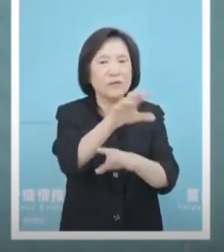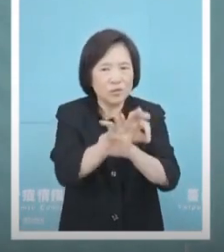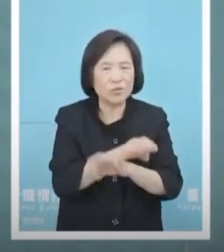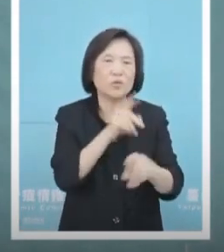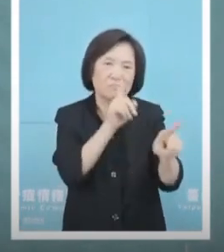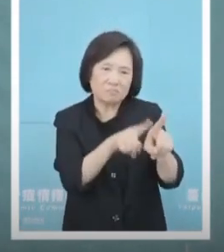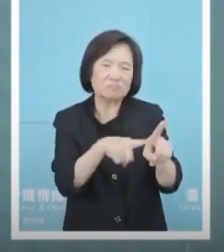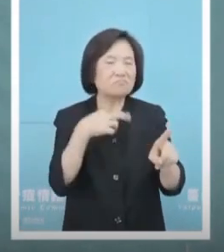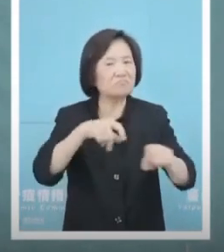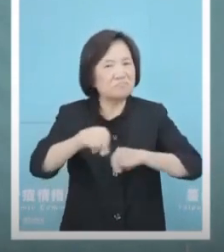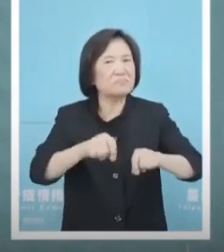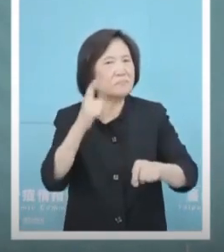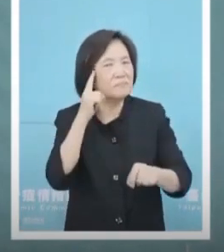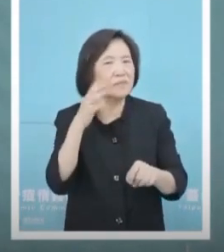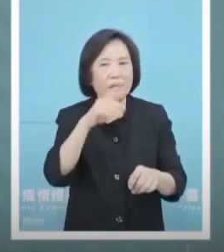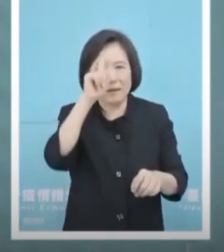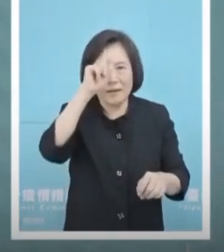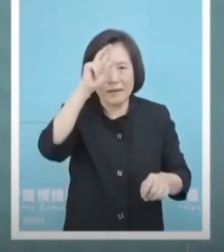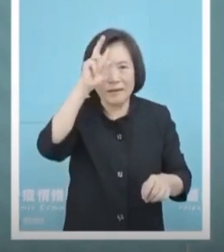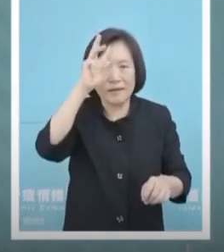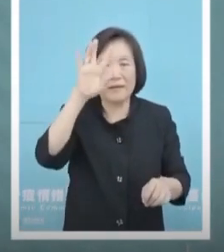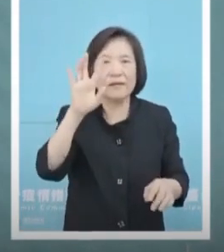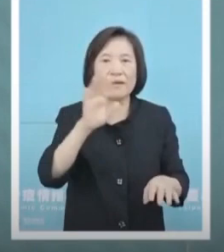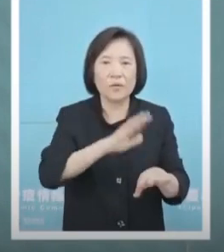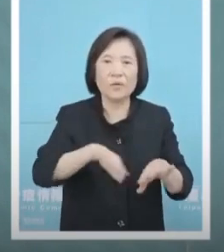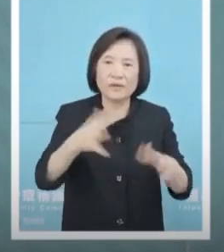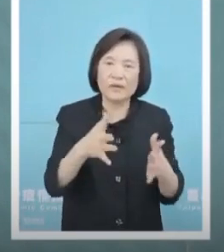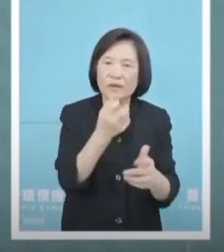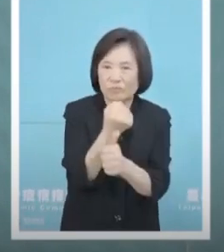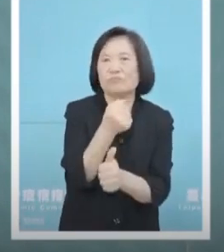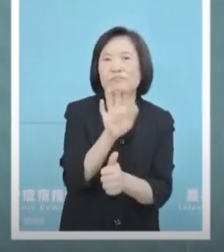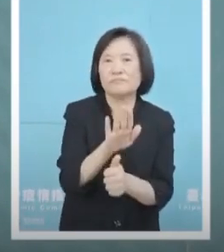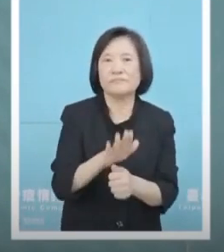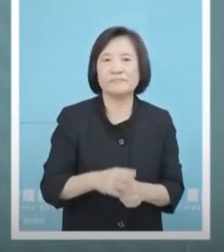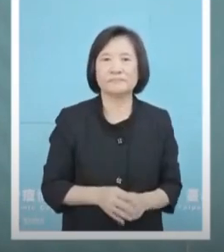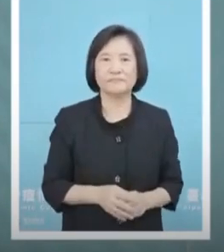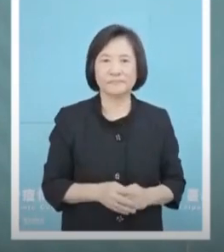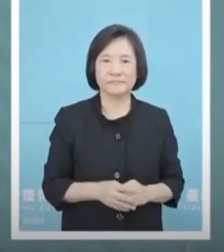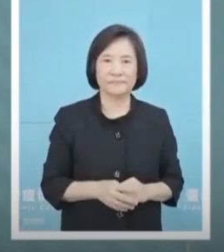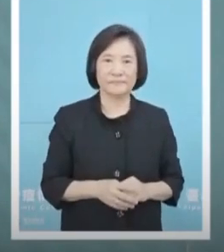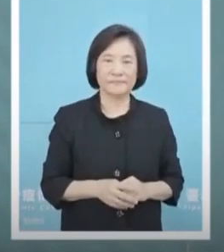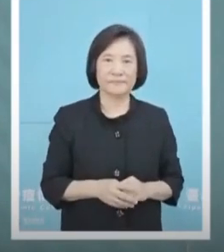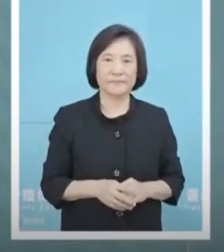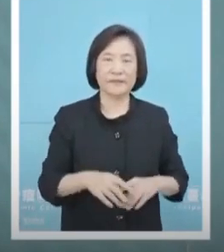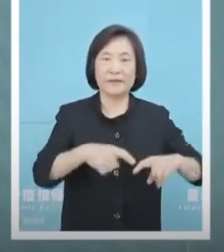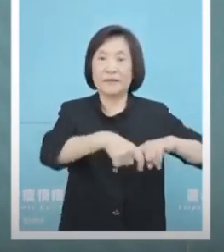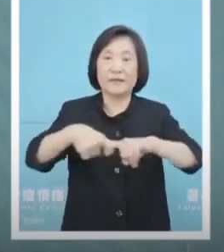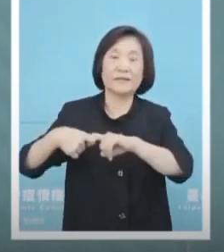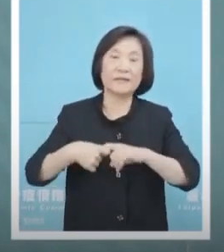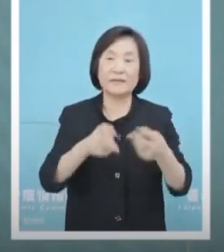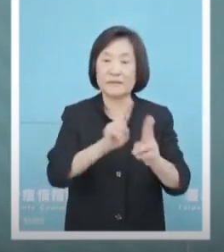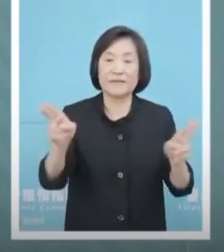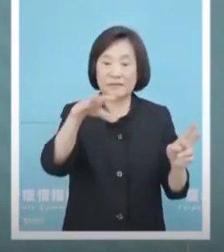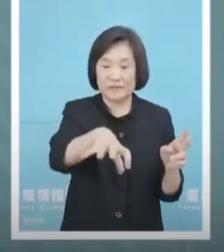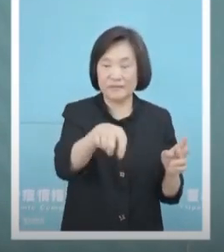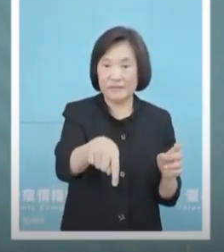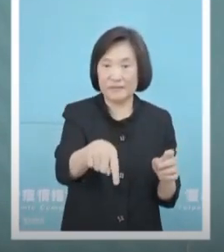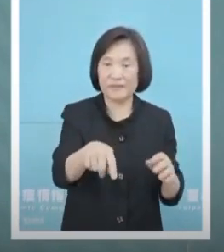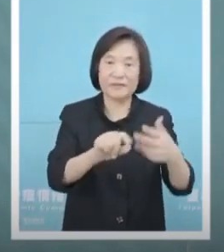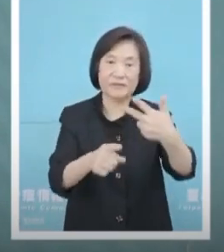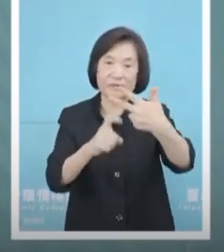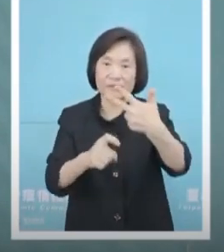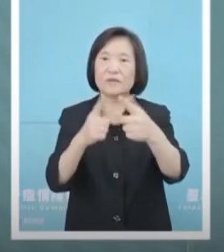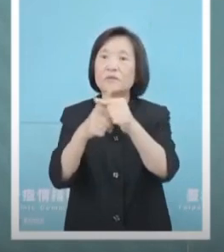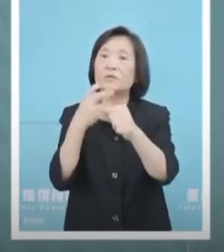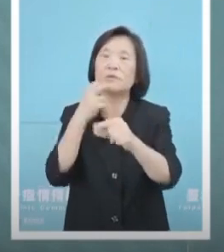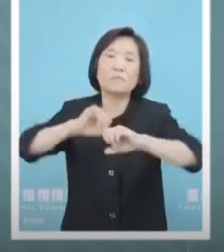的，所以几天后就大概就控制下来。所以这个联合前进指挥所7月10号，中